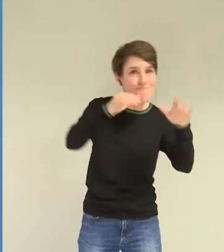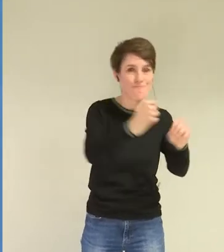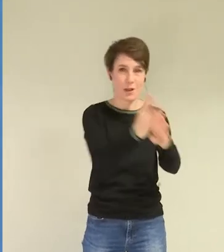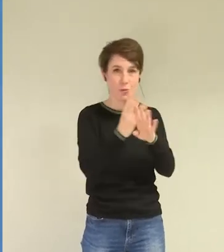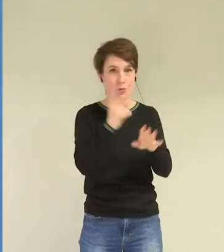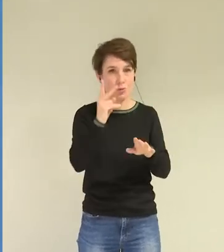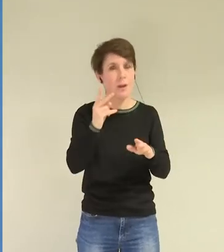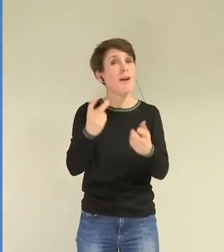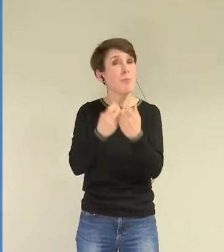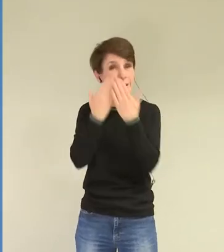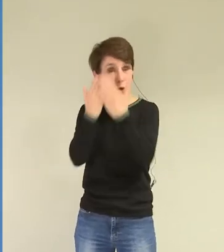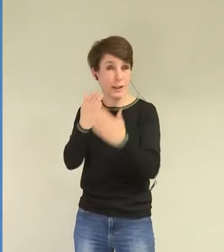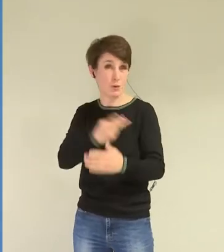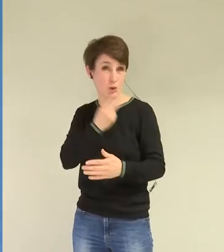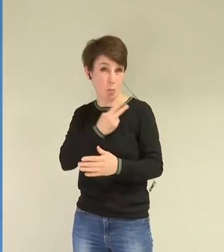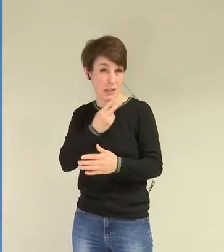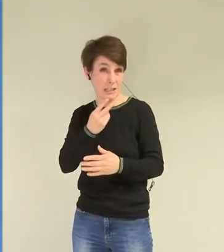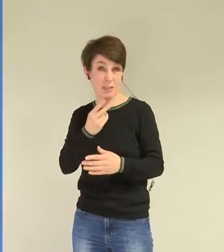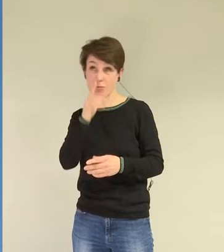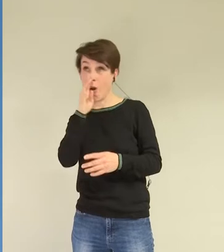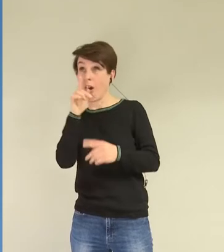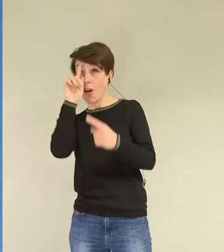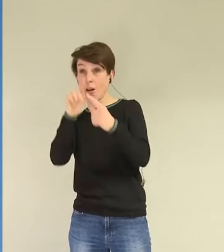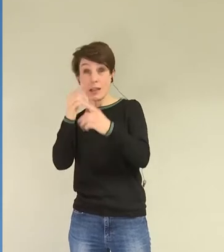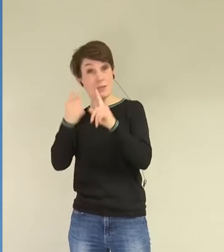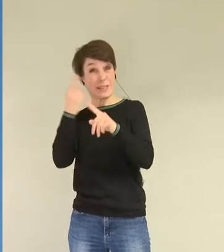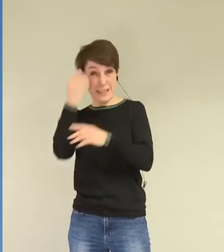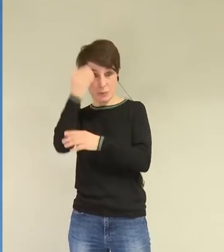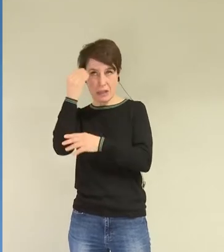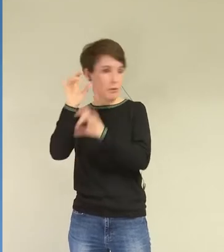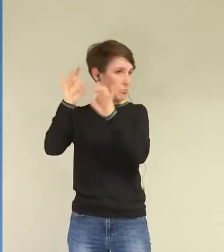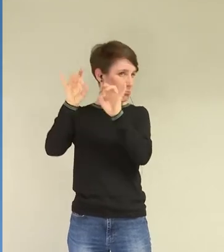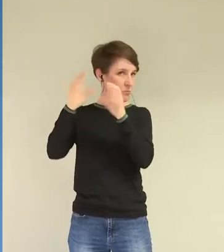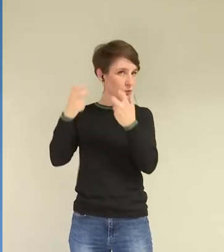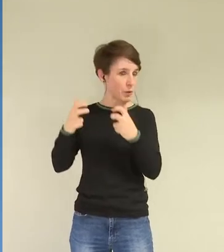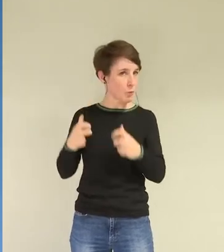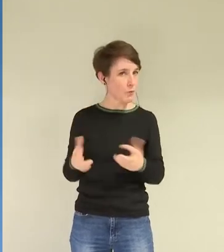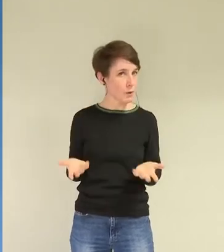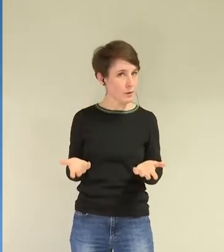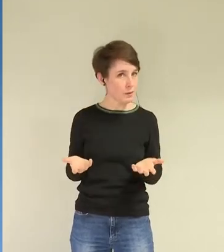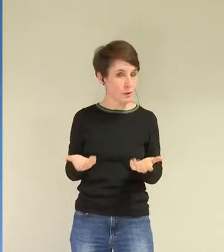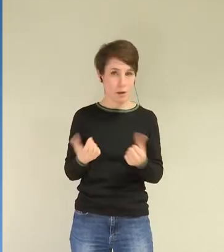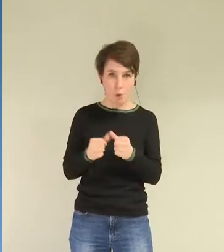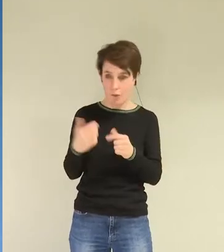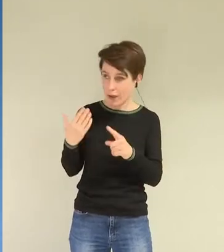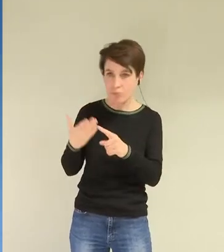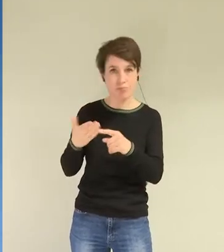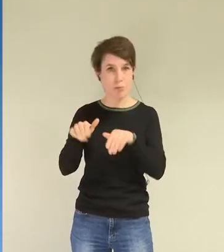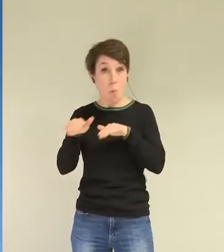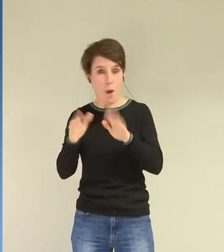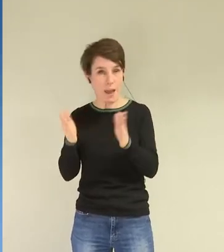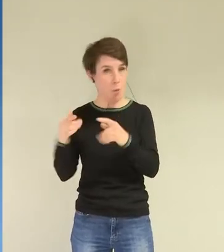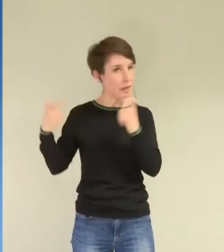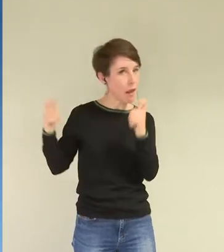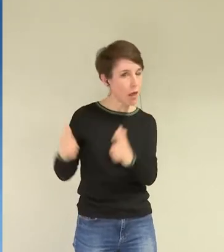nous faut aussi renforcer cette psychiatrie de proximité restaurer les moyens ambulatoires et hospitaliers supprimés et adopter